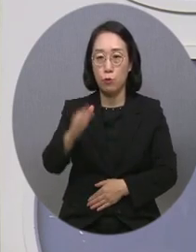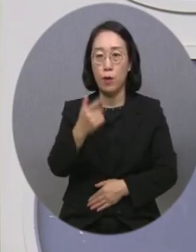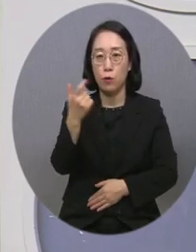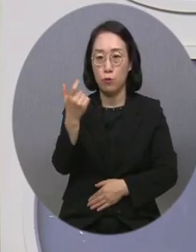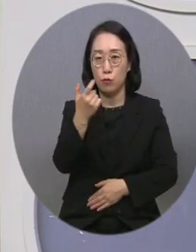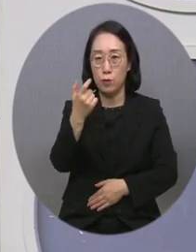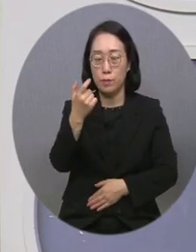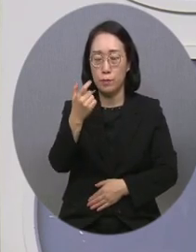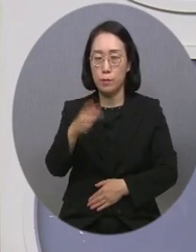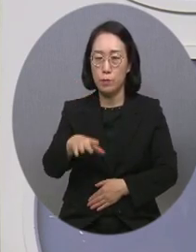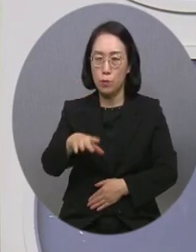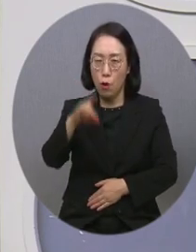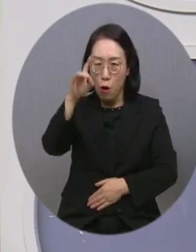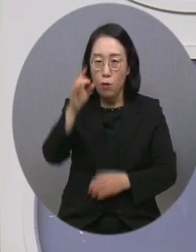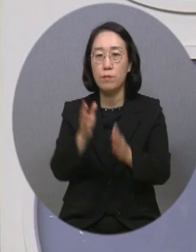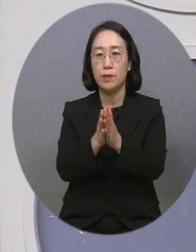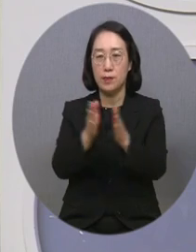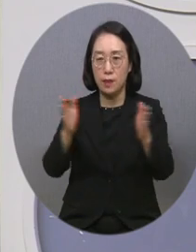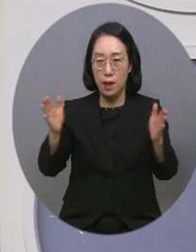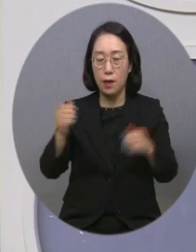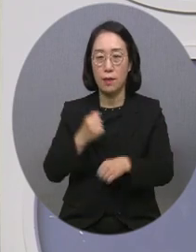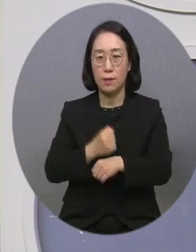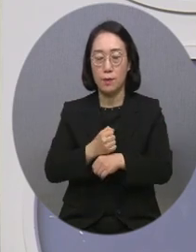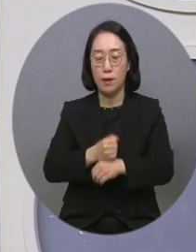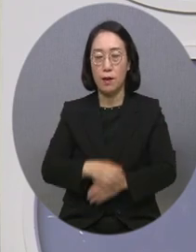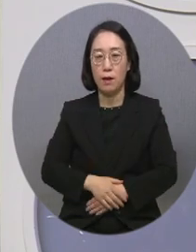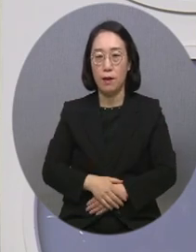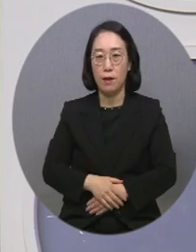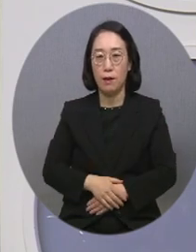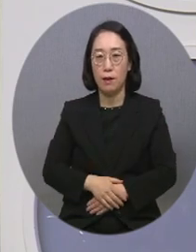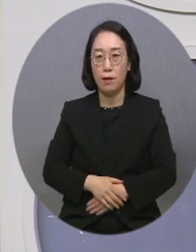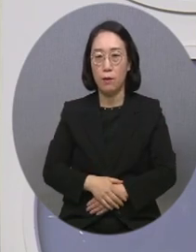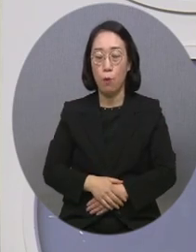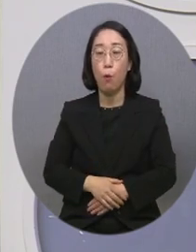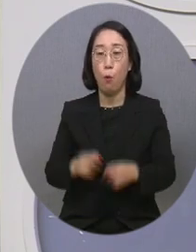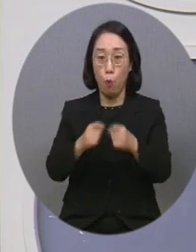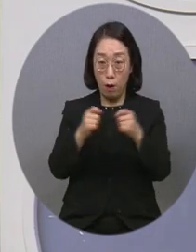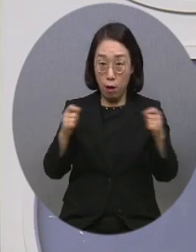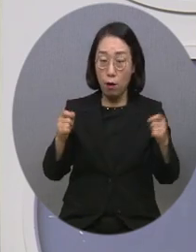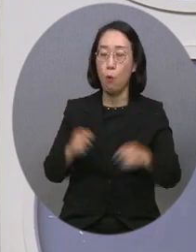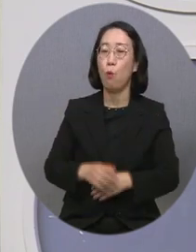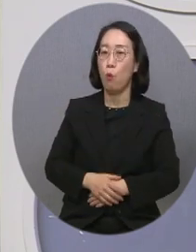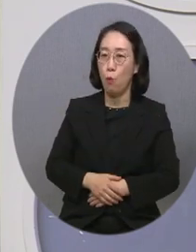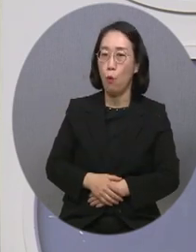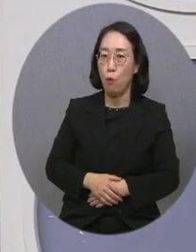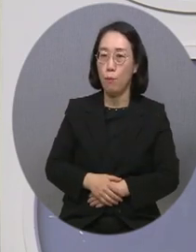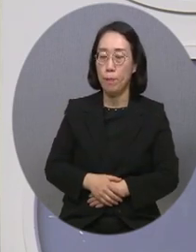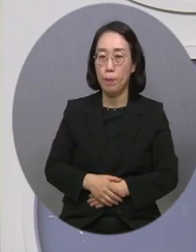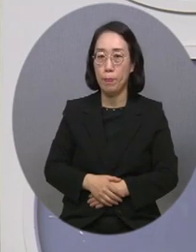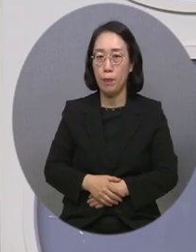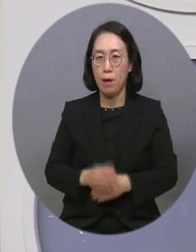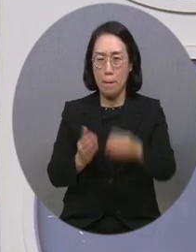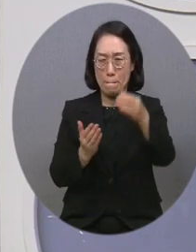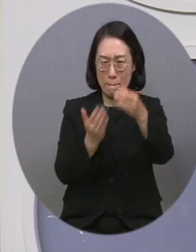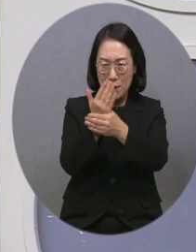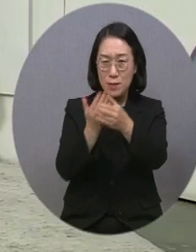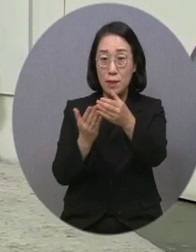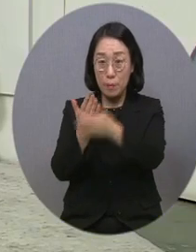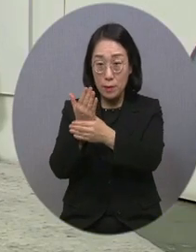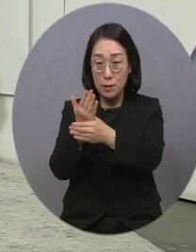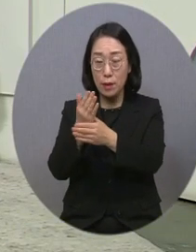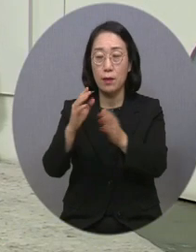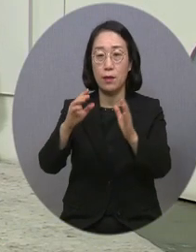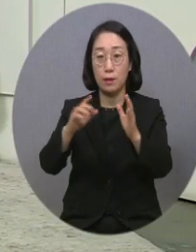1960년도 초에 시작을 됩니다. 그때 이제 그래 오래됐어요. 예, 재난이 이제